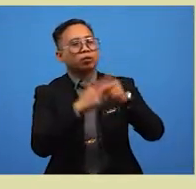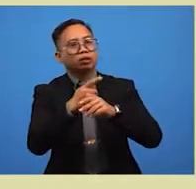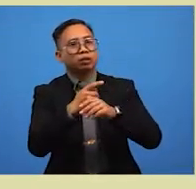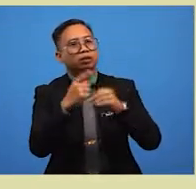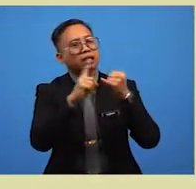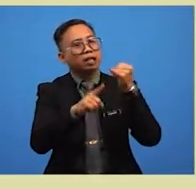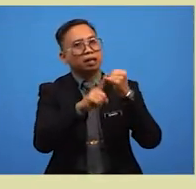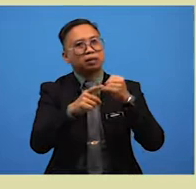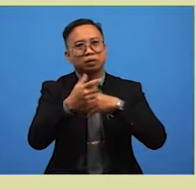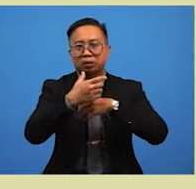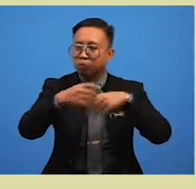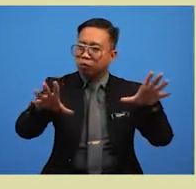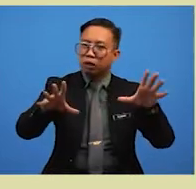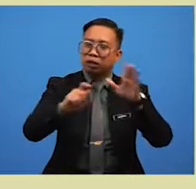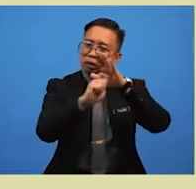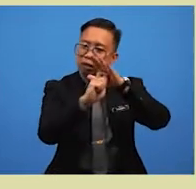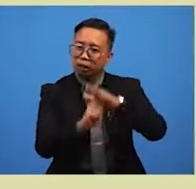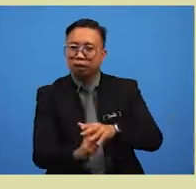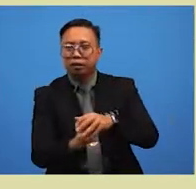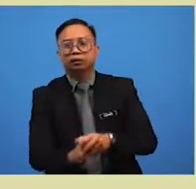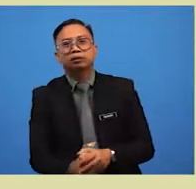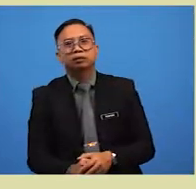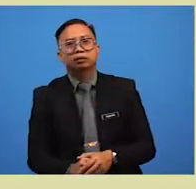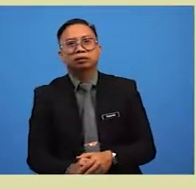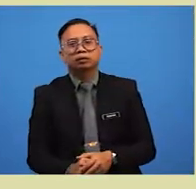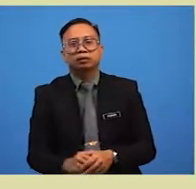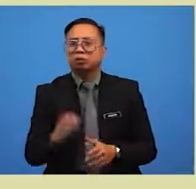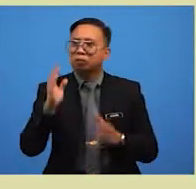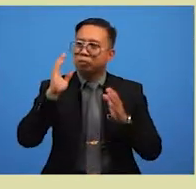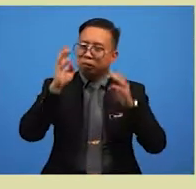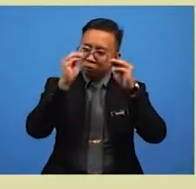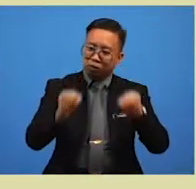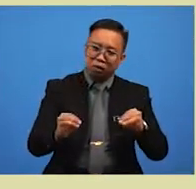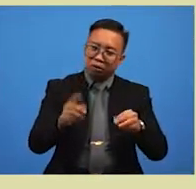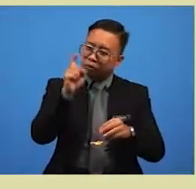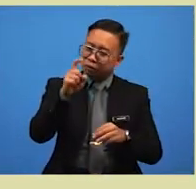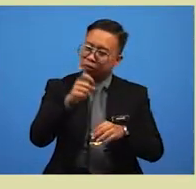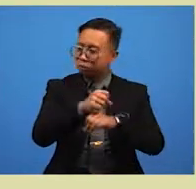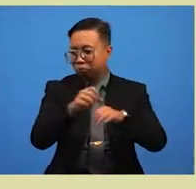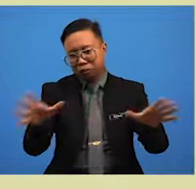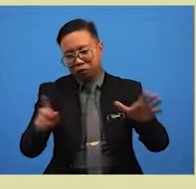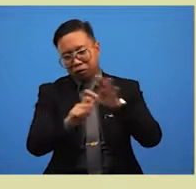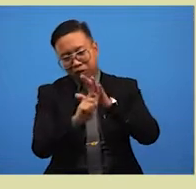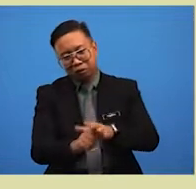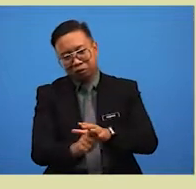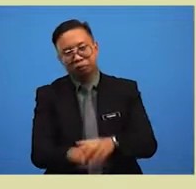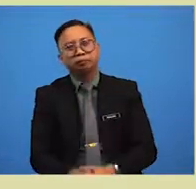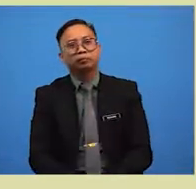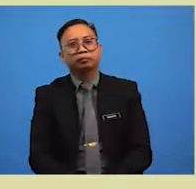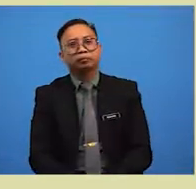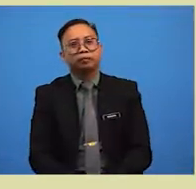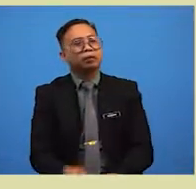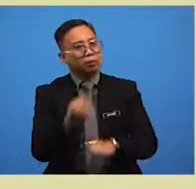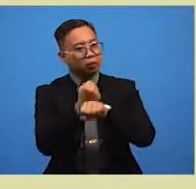pelepasan tekanan. Manusia perlu melepaskan tekanan, kan? Adakah batu perlu